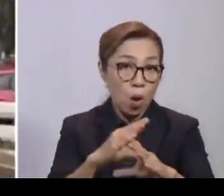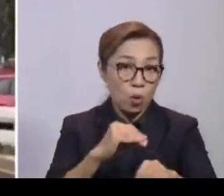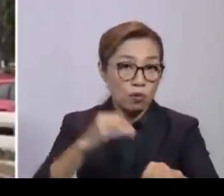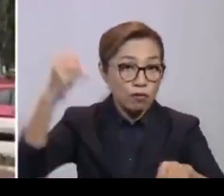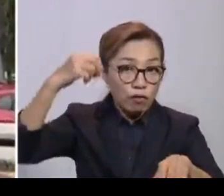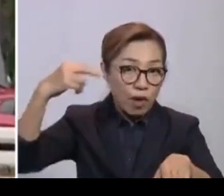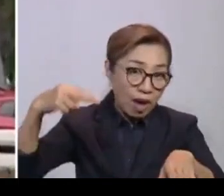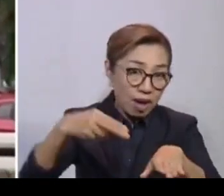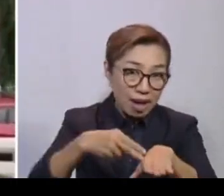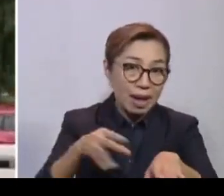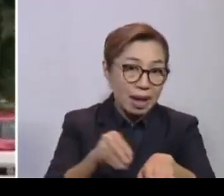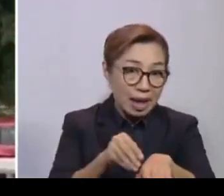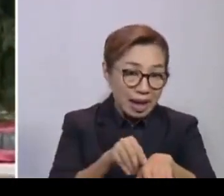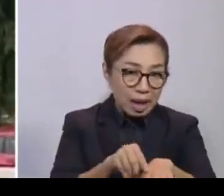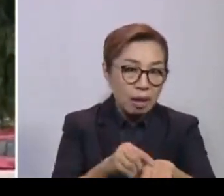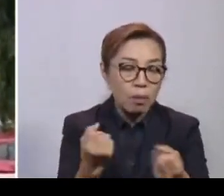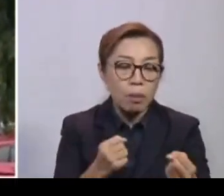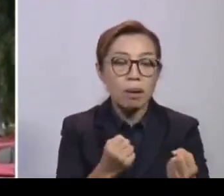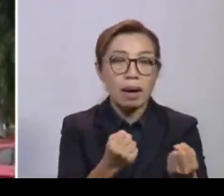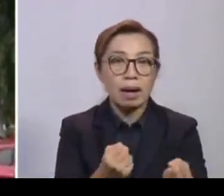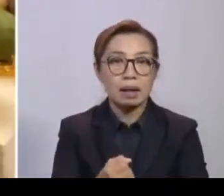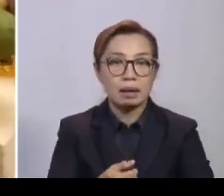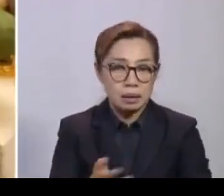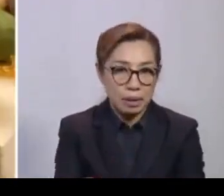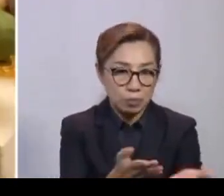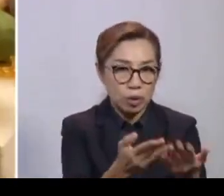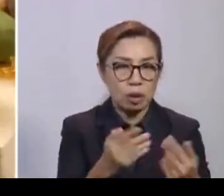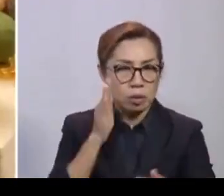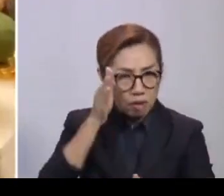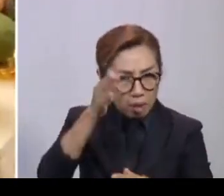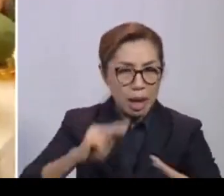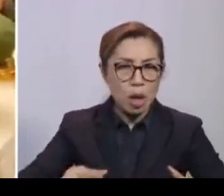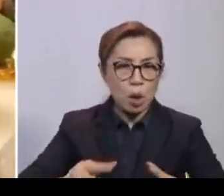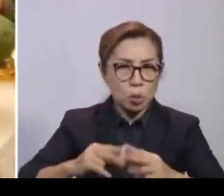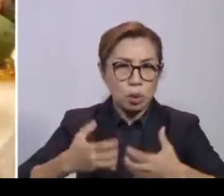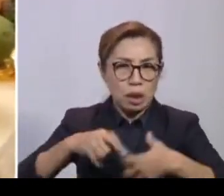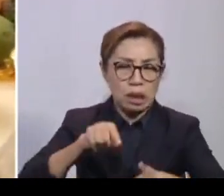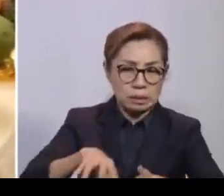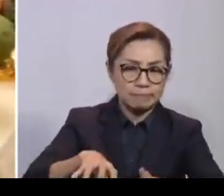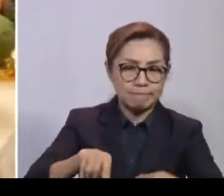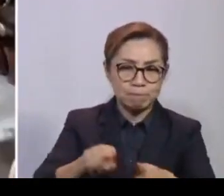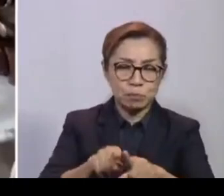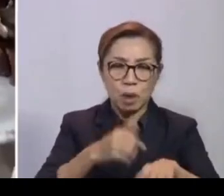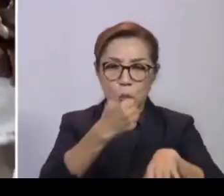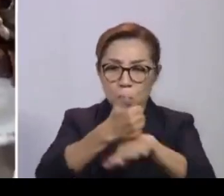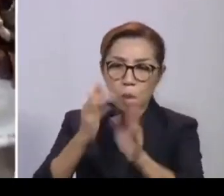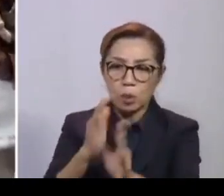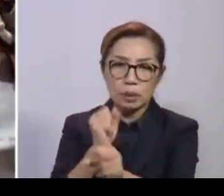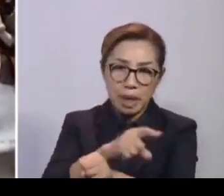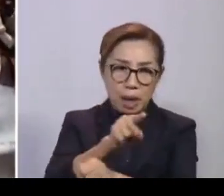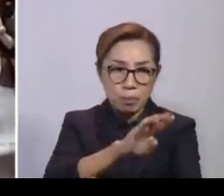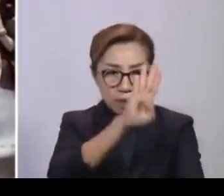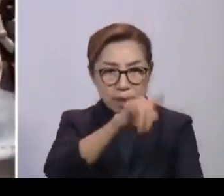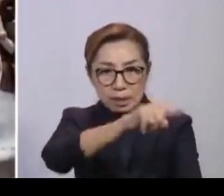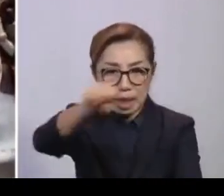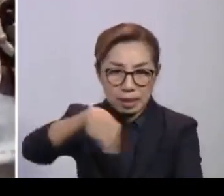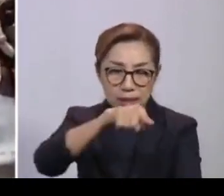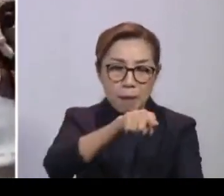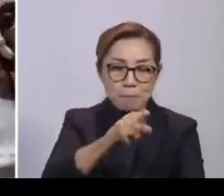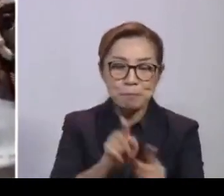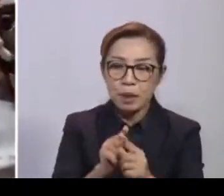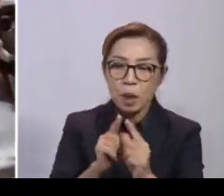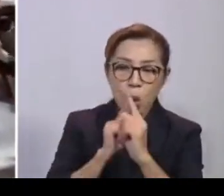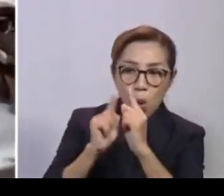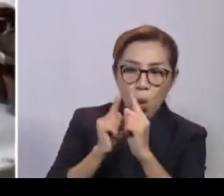ของประชาชนและหลังจากนี้ก็จะต้องเปลี่ยนภาพลักษณ์กระทรวงให้ผู้บริหารผู้ประกอบการต่างๆก็สามารถ